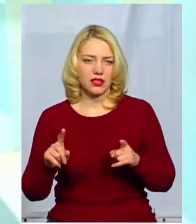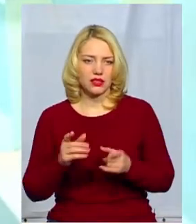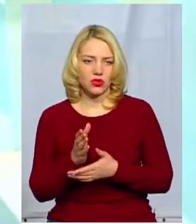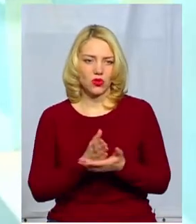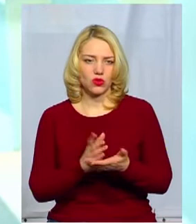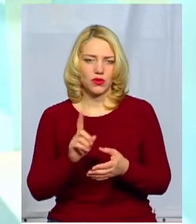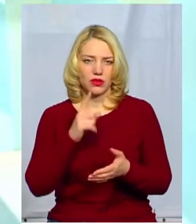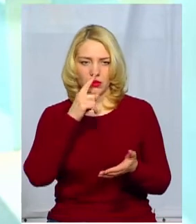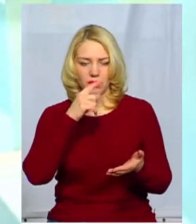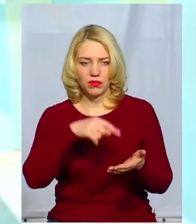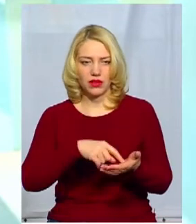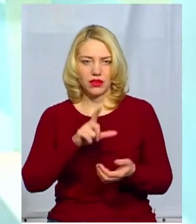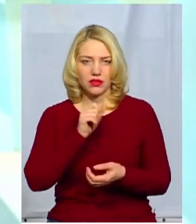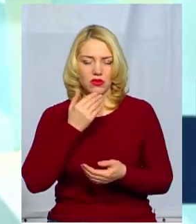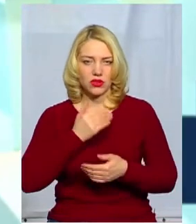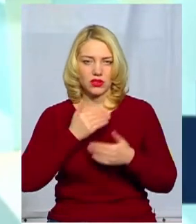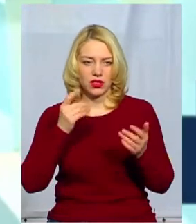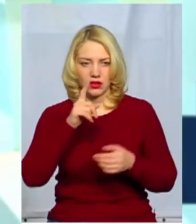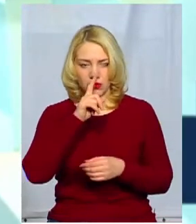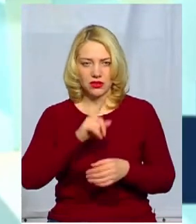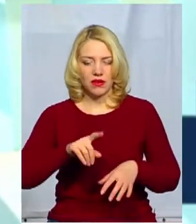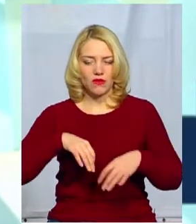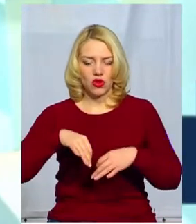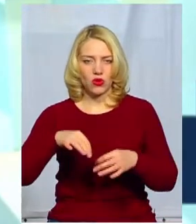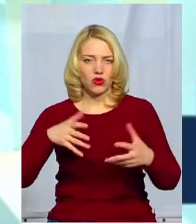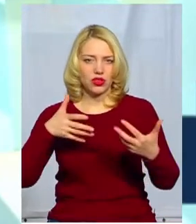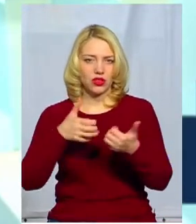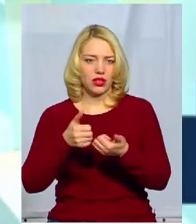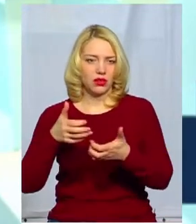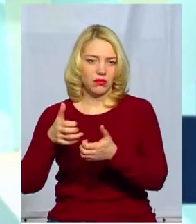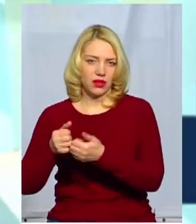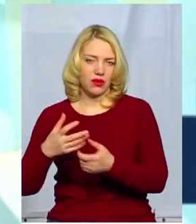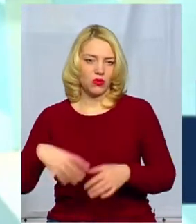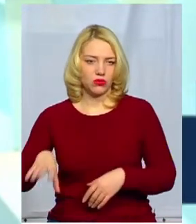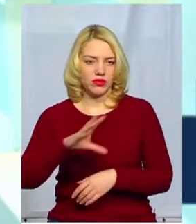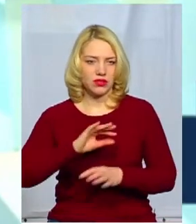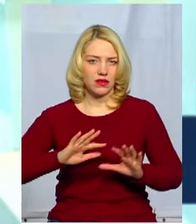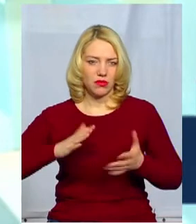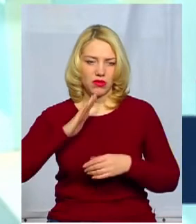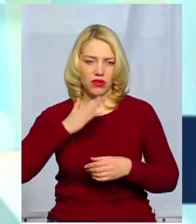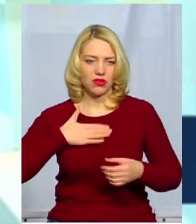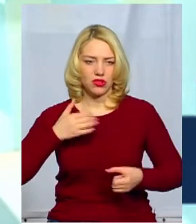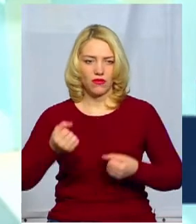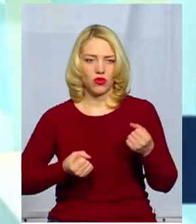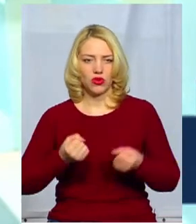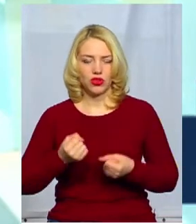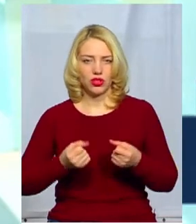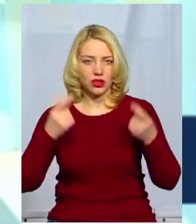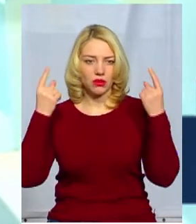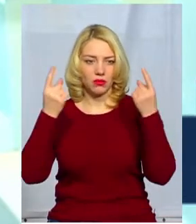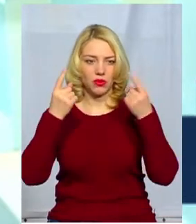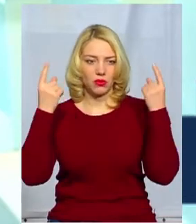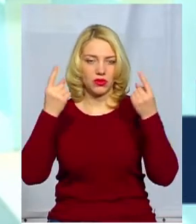санітарної служби, які попали за останні місяці дорожньо-транспортні пригоди. У всіх випадках наші водії рухались